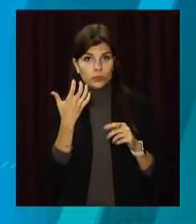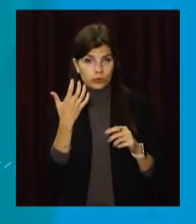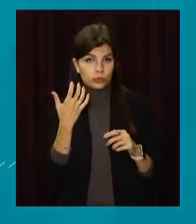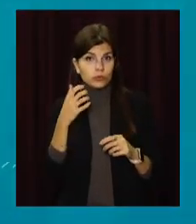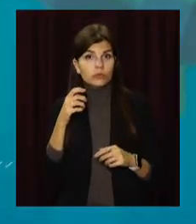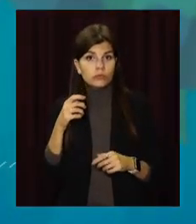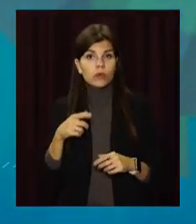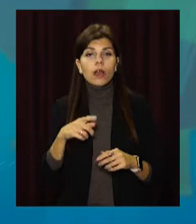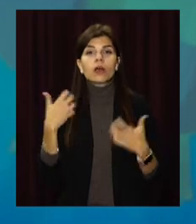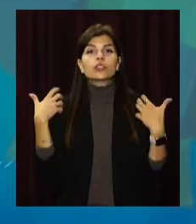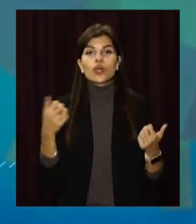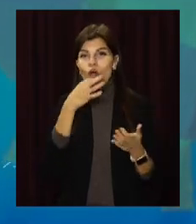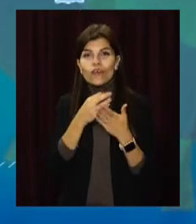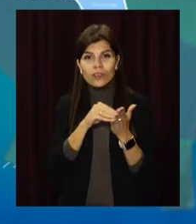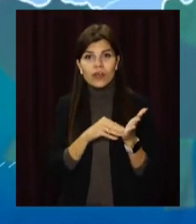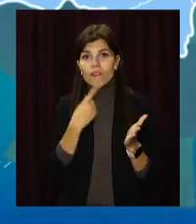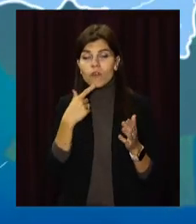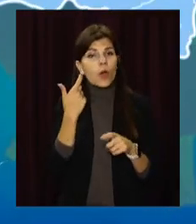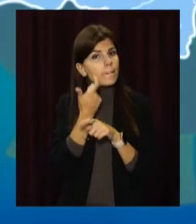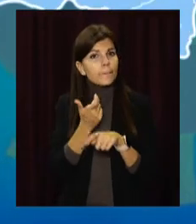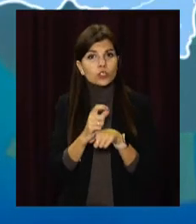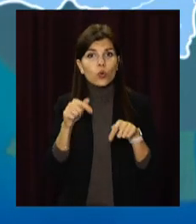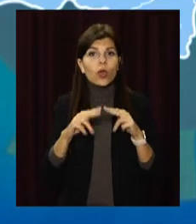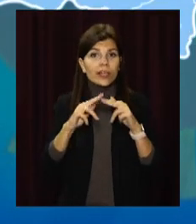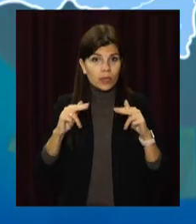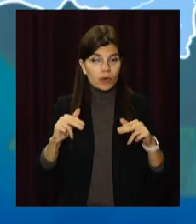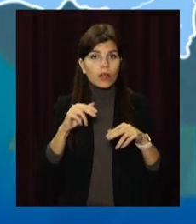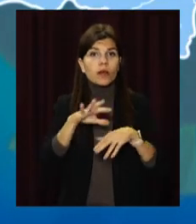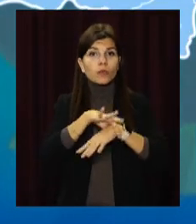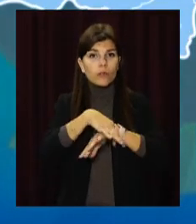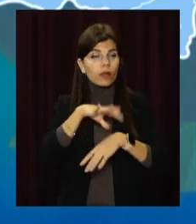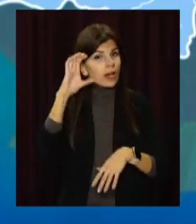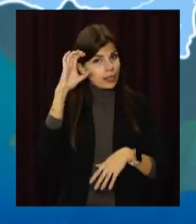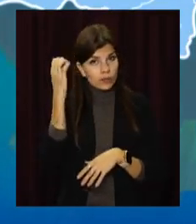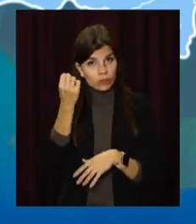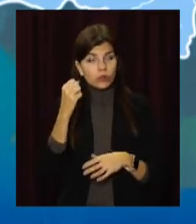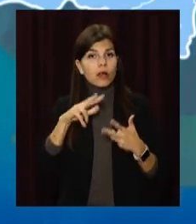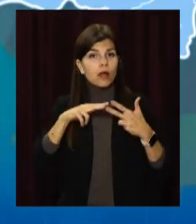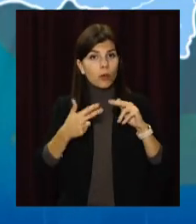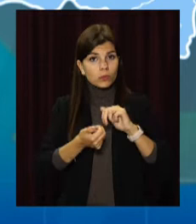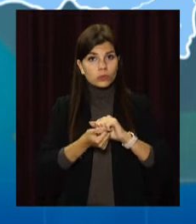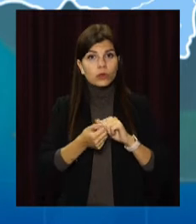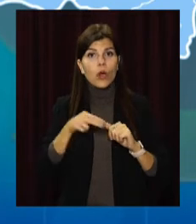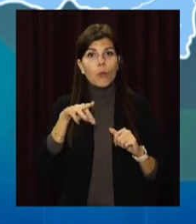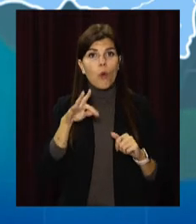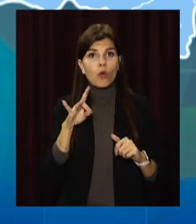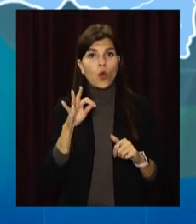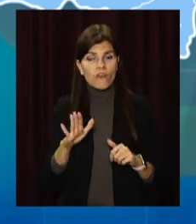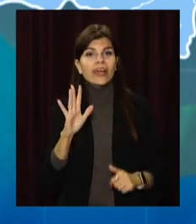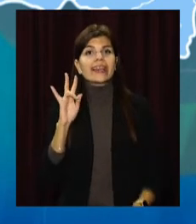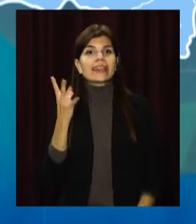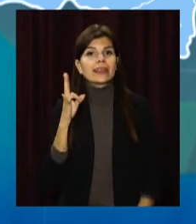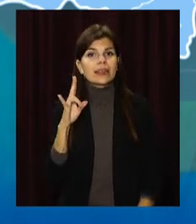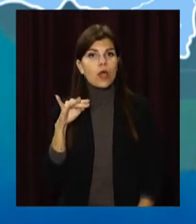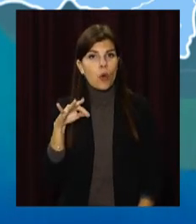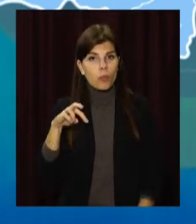обласного департаменту охорони здоров'я, найбільше хворих у Дніпрі, Павлограді, Кривому Розі, Кам'янському, Покрові, Нікополі.